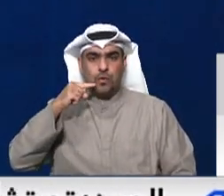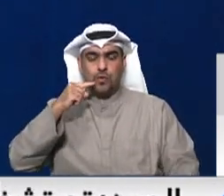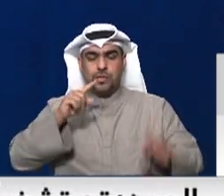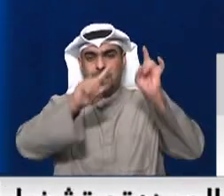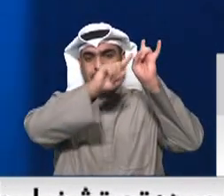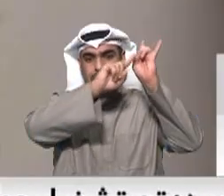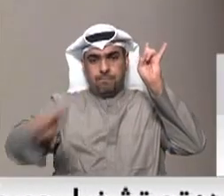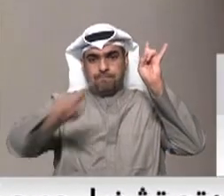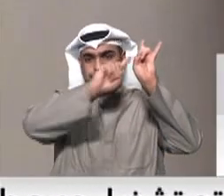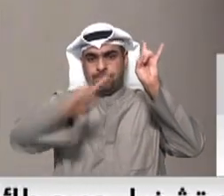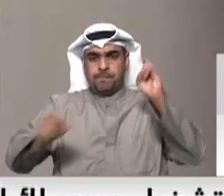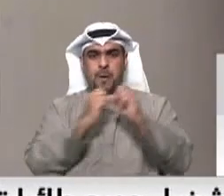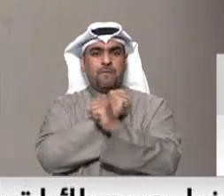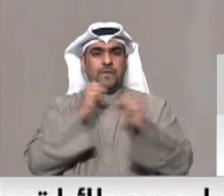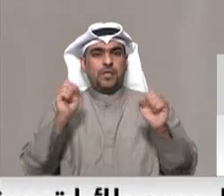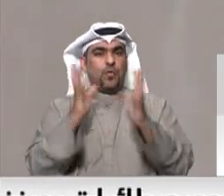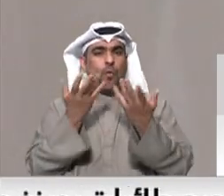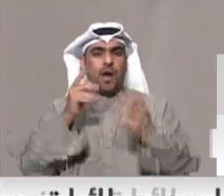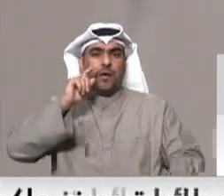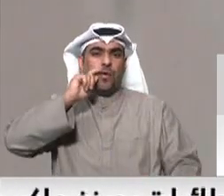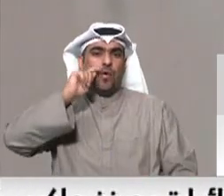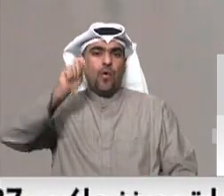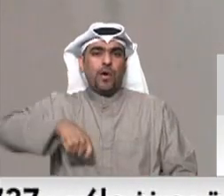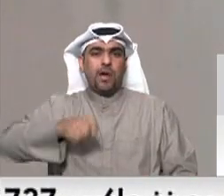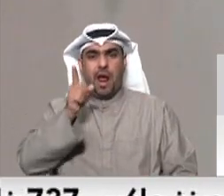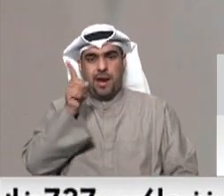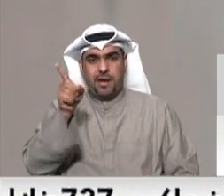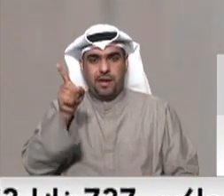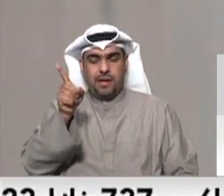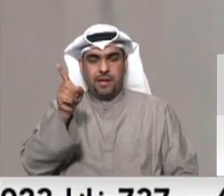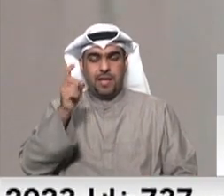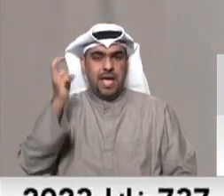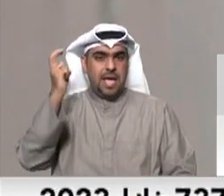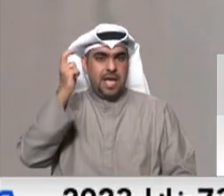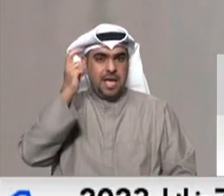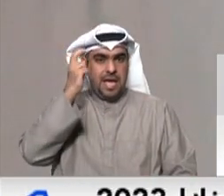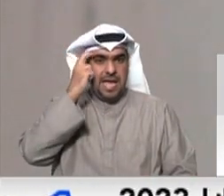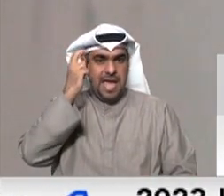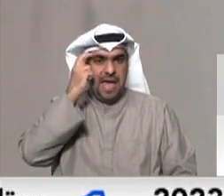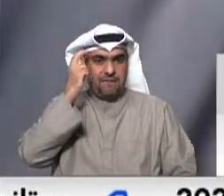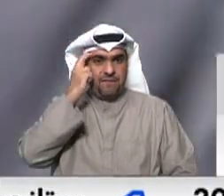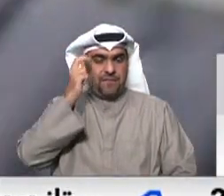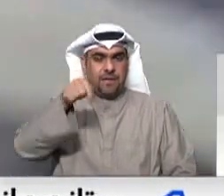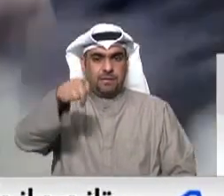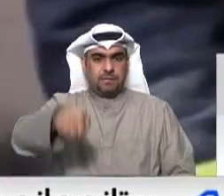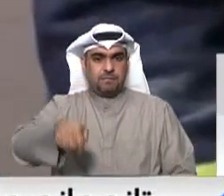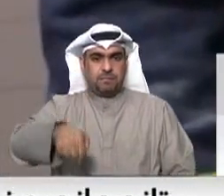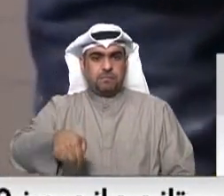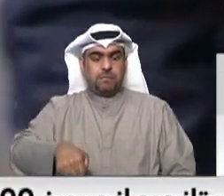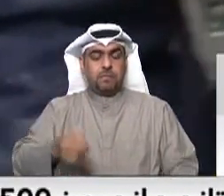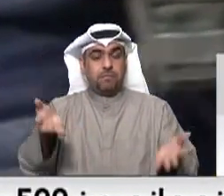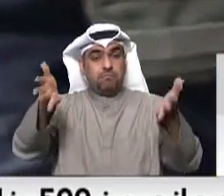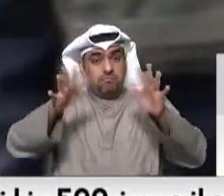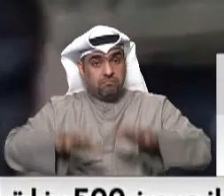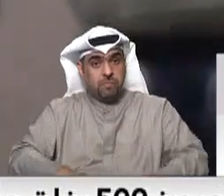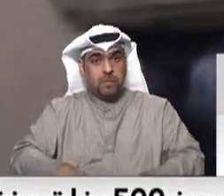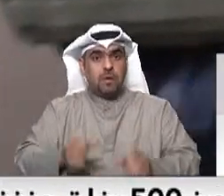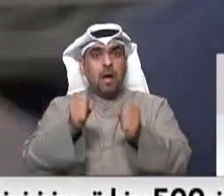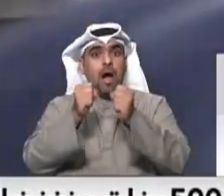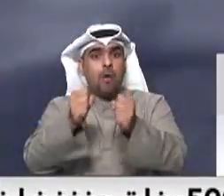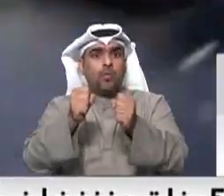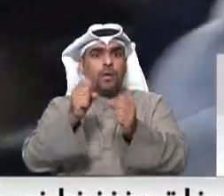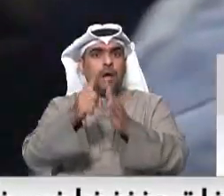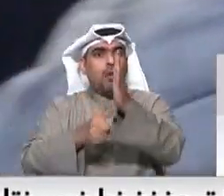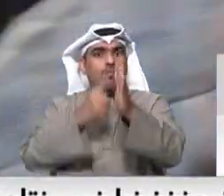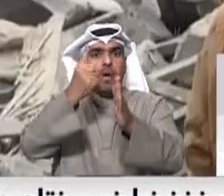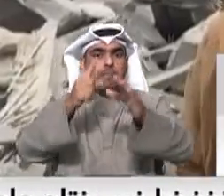عدد من المدن الاوكرانيه بينها العاصمه كيف مستخدمه عددا غير مسبوق من الصواريخ من